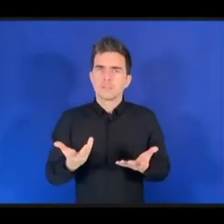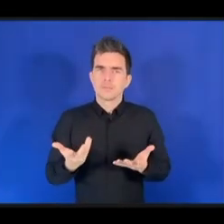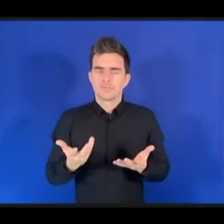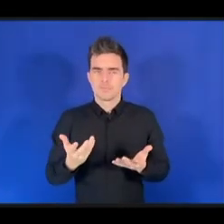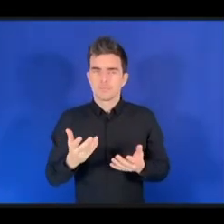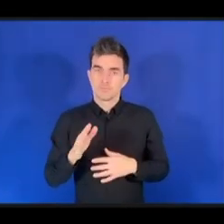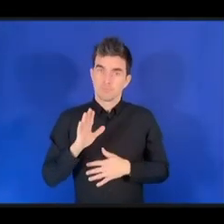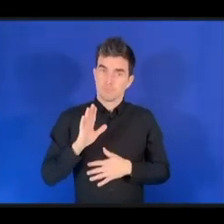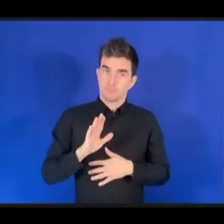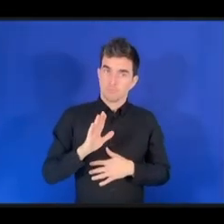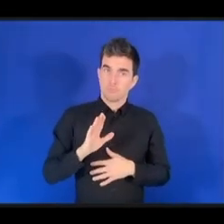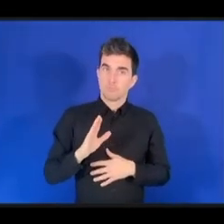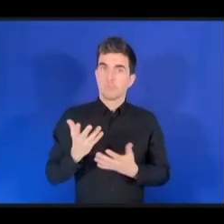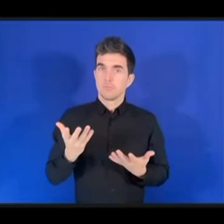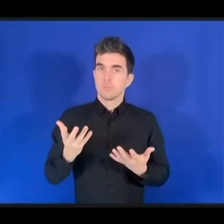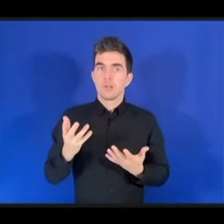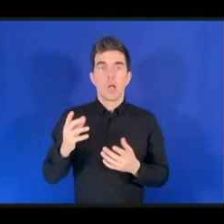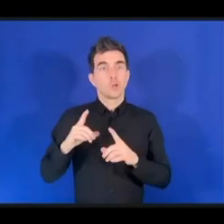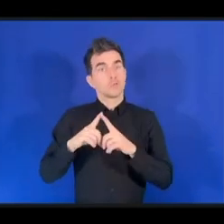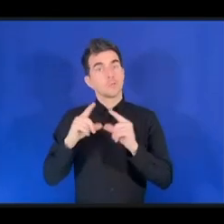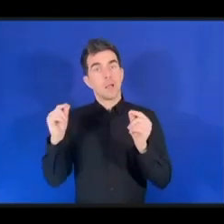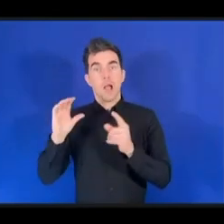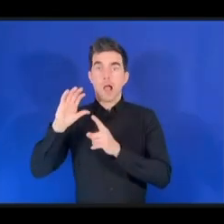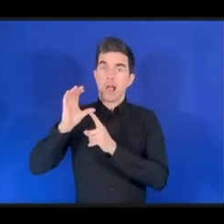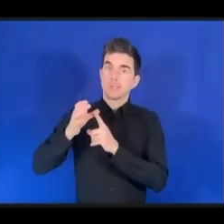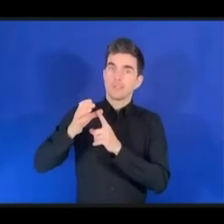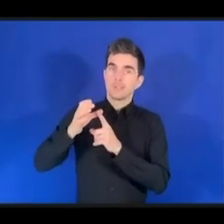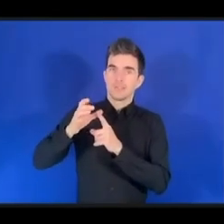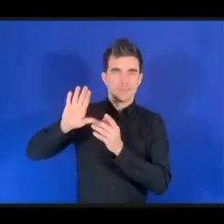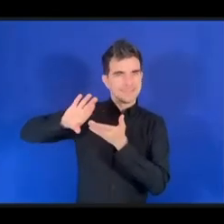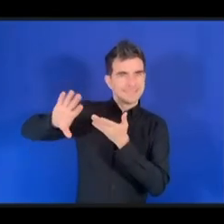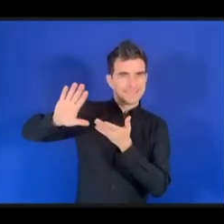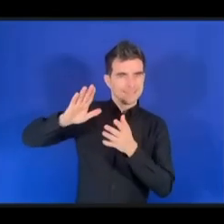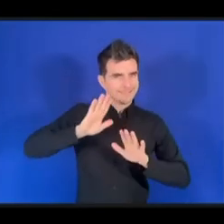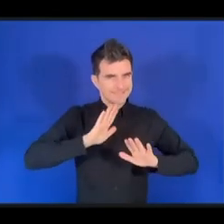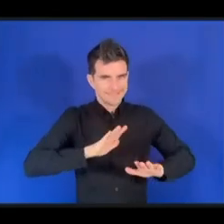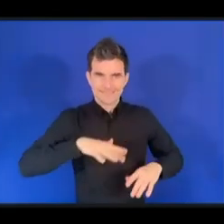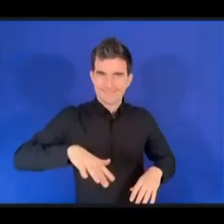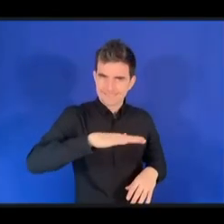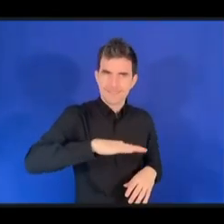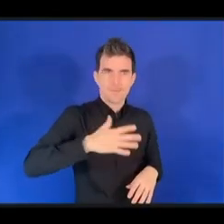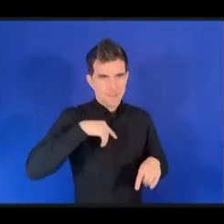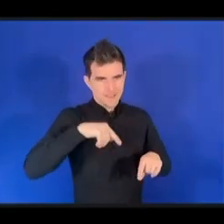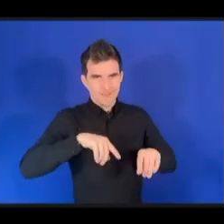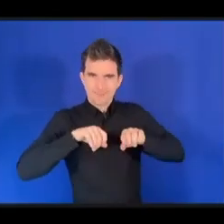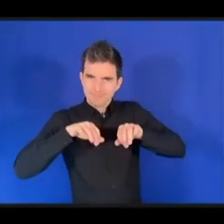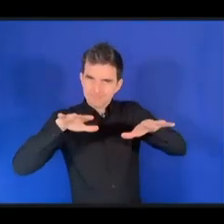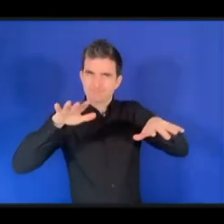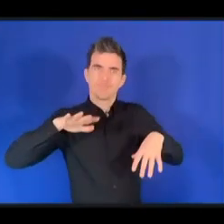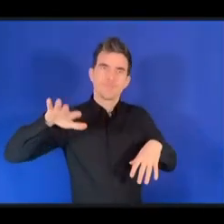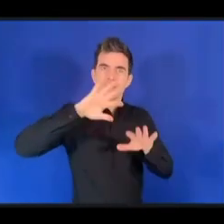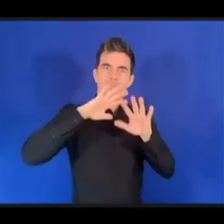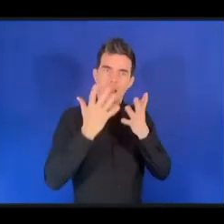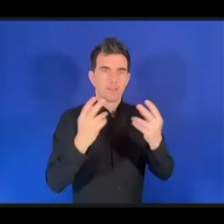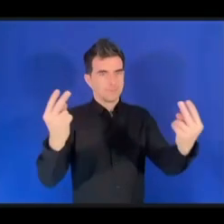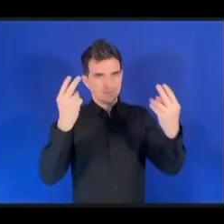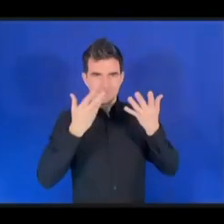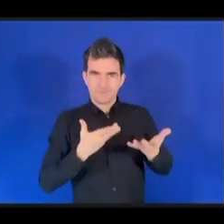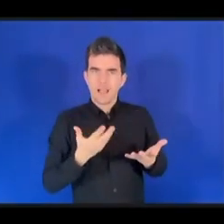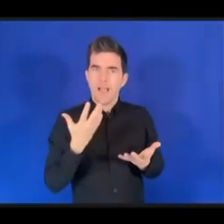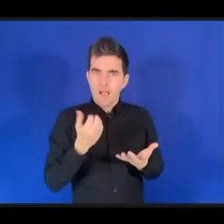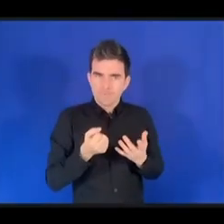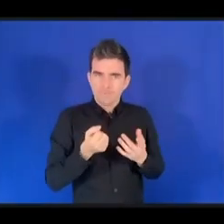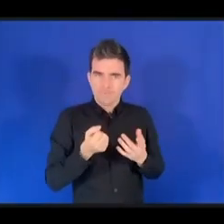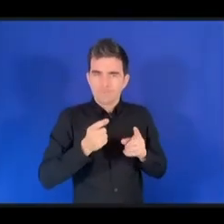おります京都は観光でも世界的に高い評価をえてます